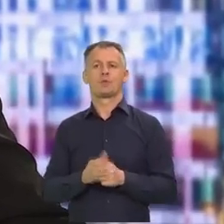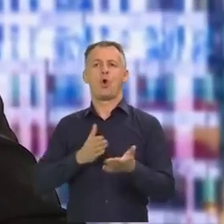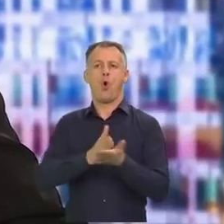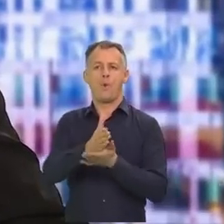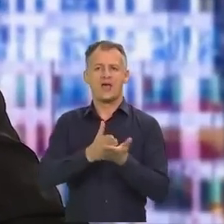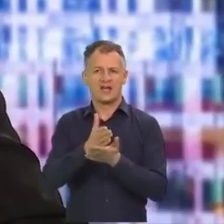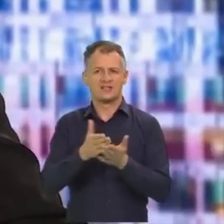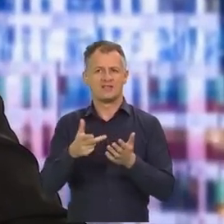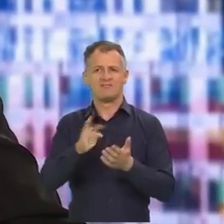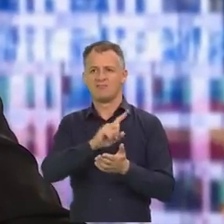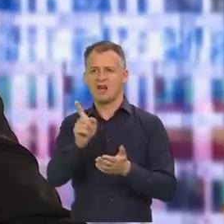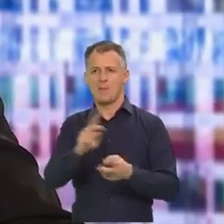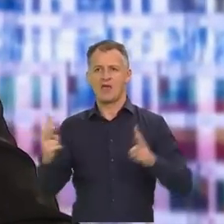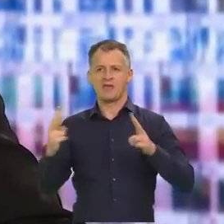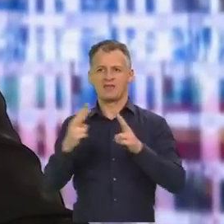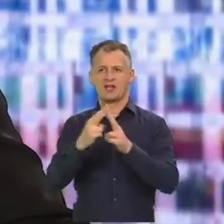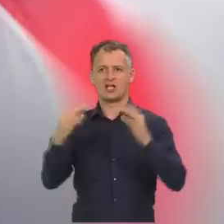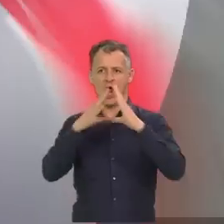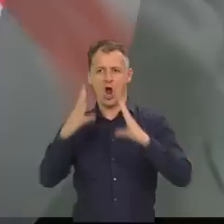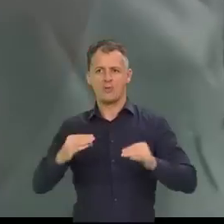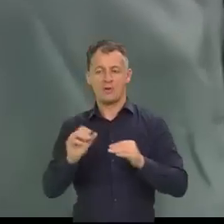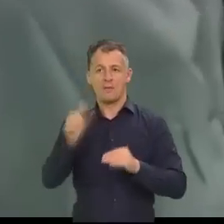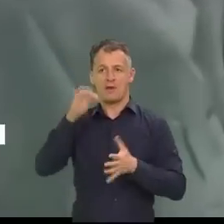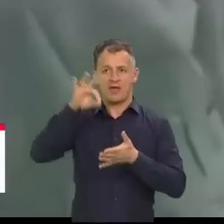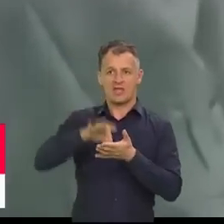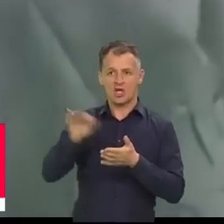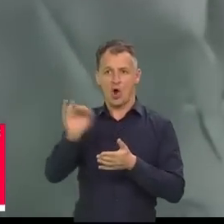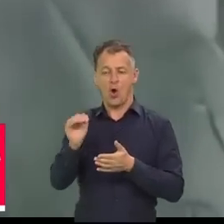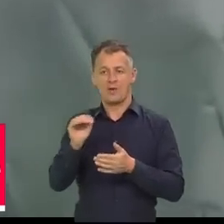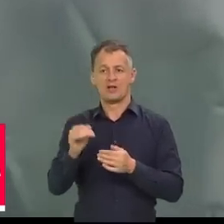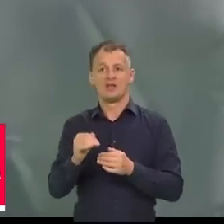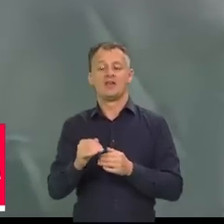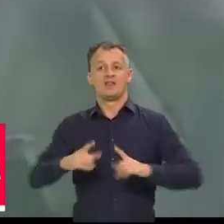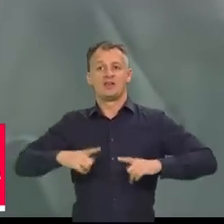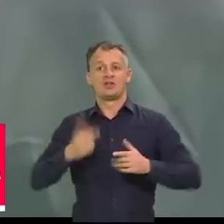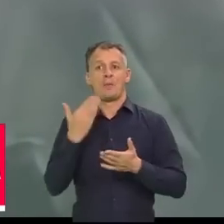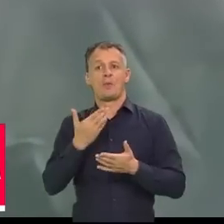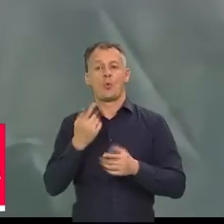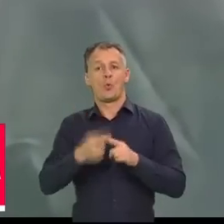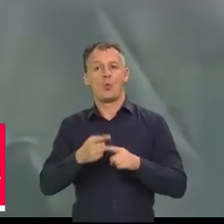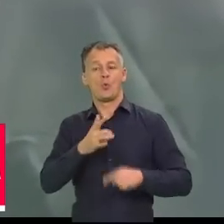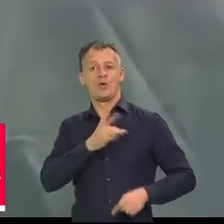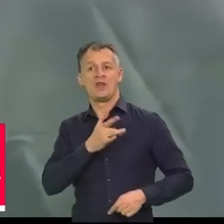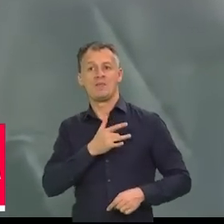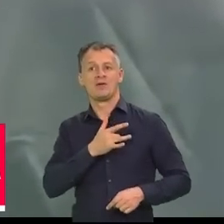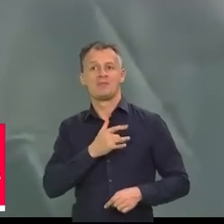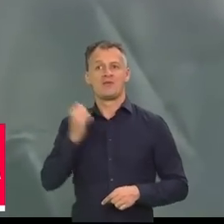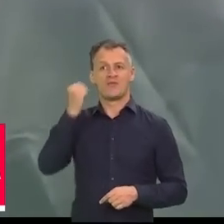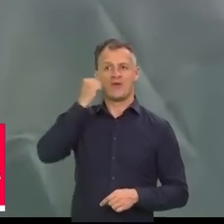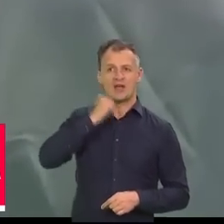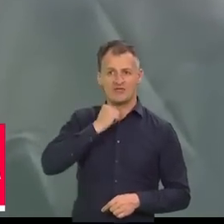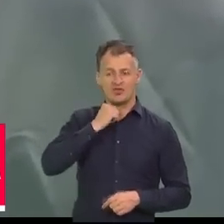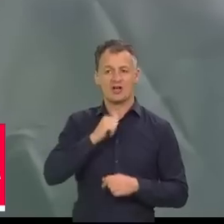Intervenție chirurgicală fără precedent în România. Pentru prima oară un copil trăiește datorită unei inimi artificiale. Aceasta îl va ajuta